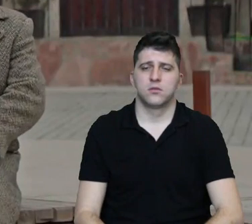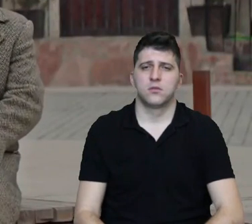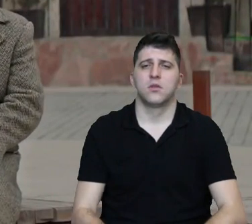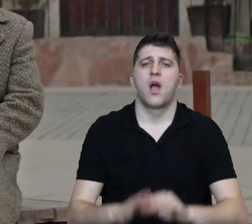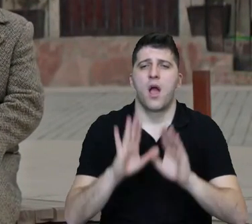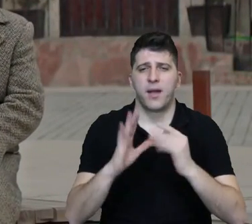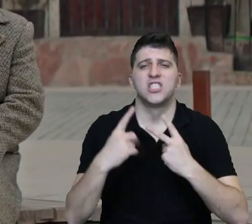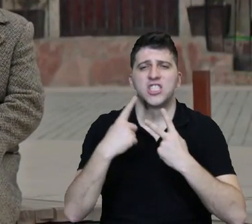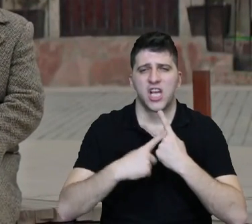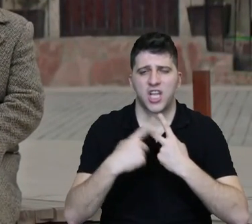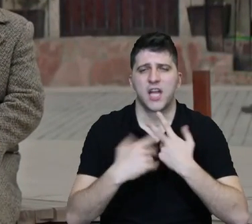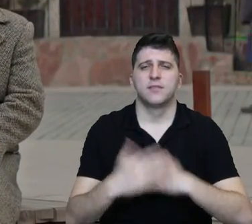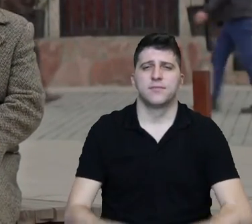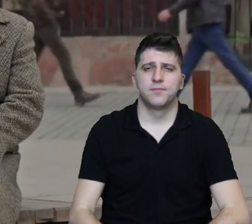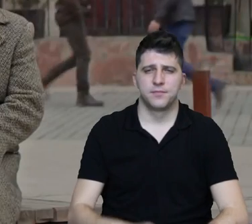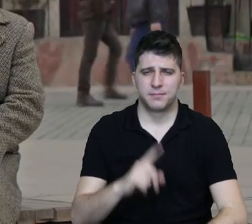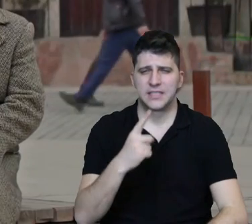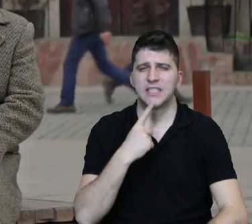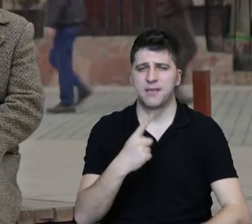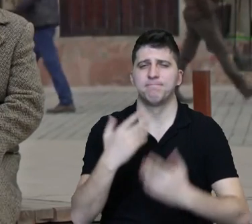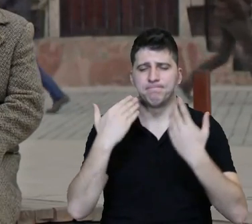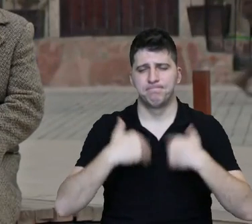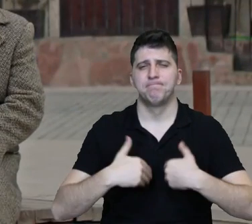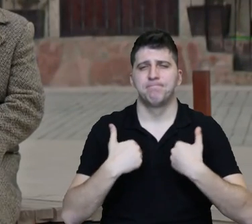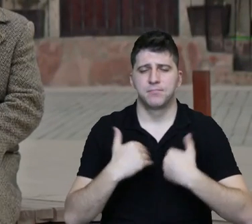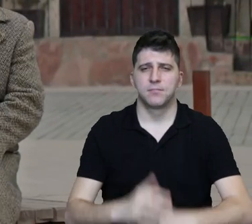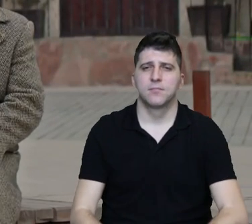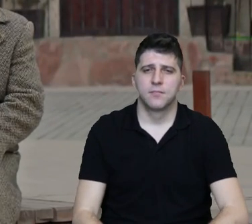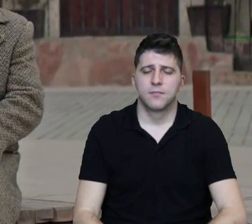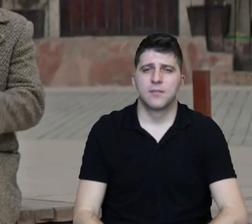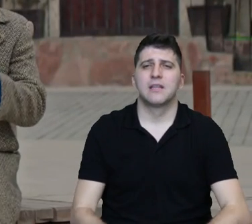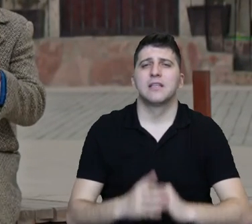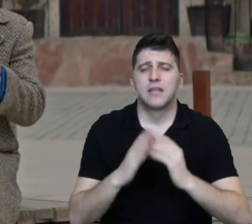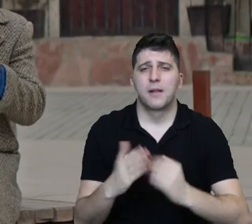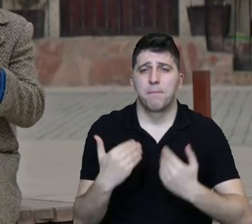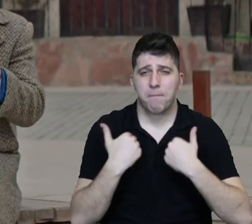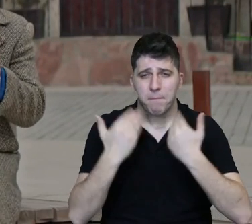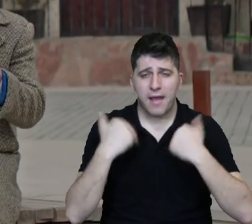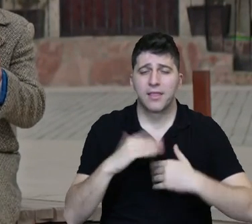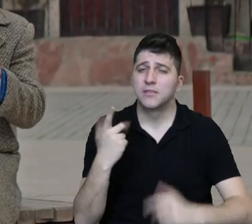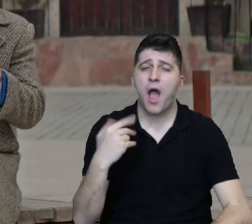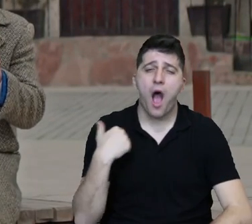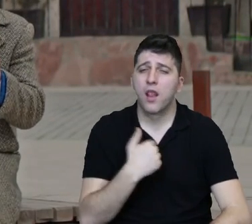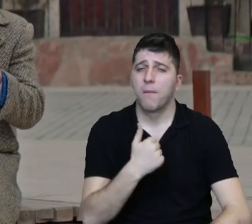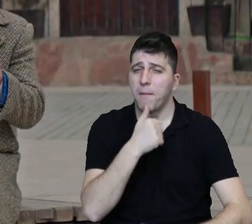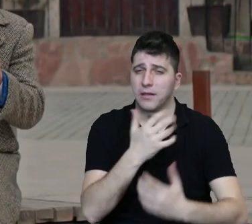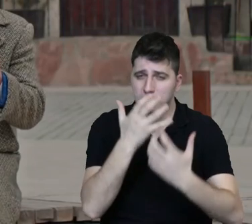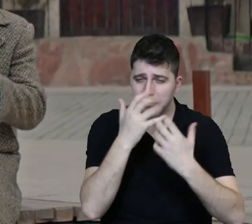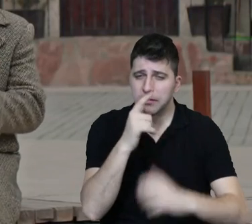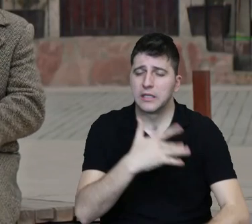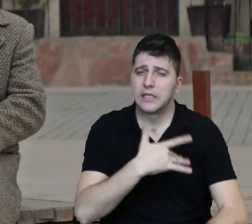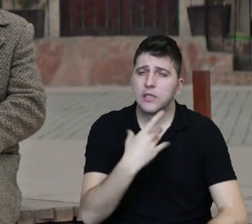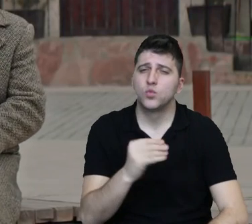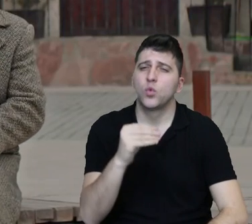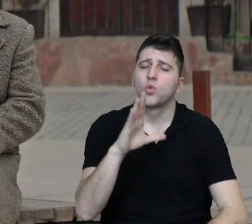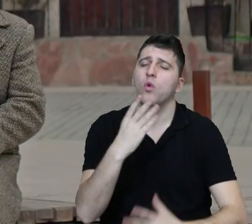Ama Yaşar, sana bir şey diyeyim mi? Yani seni nasıl bir ana baba yetiştirmiş ki sen bu kadar iyi bir